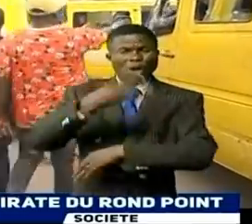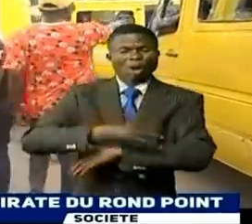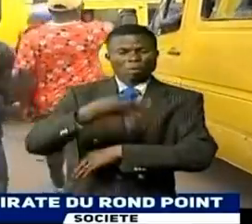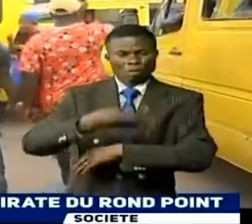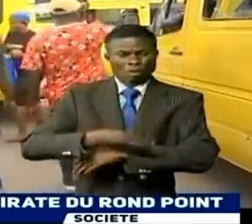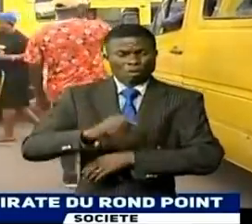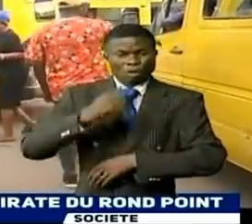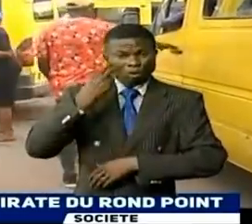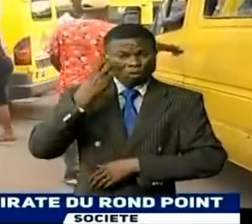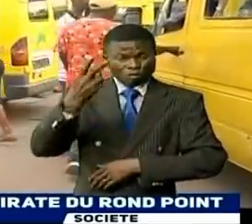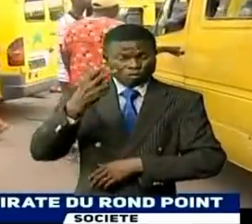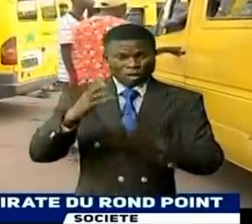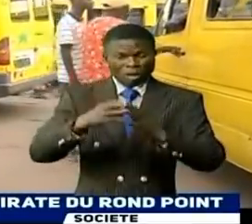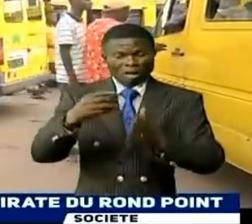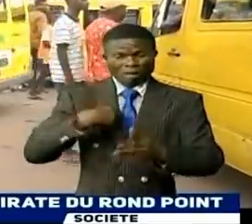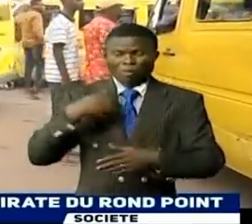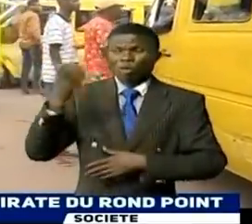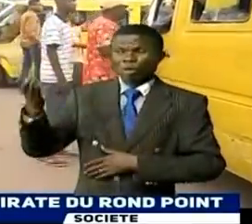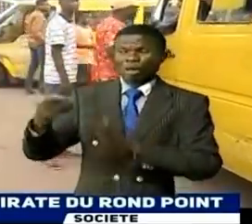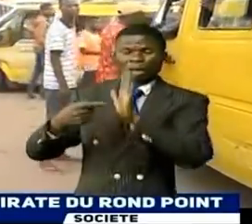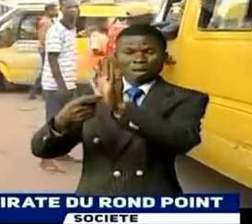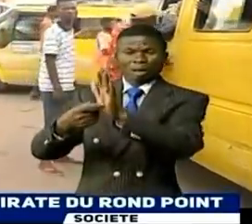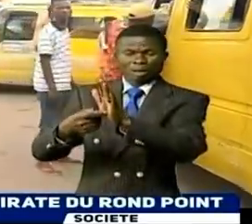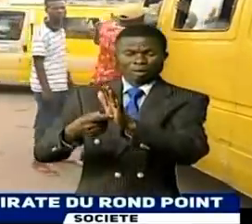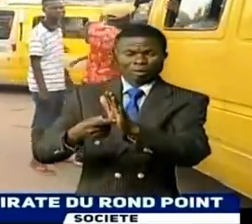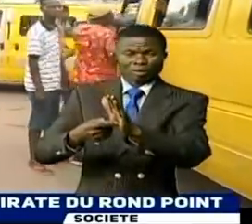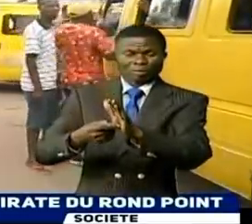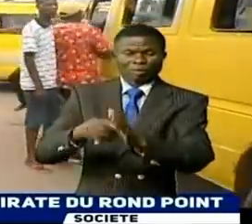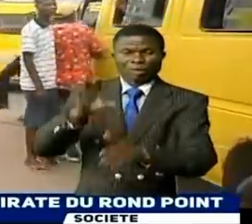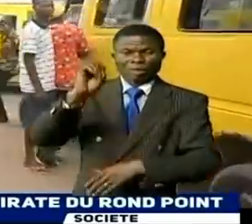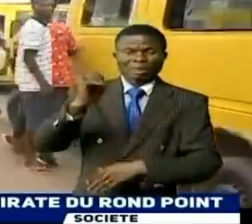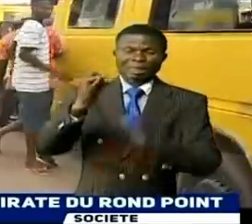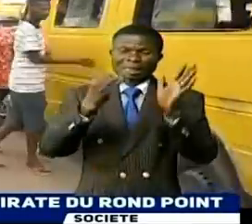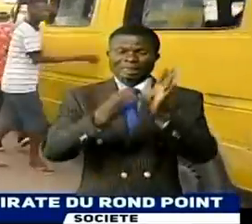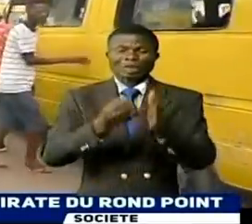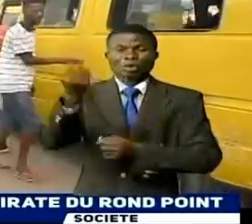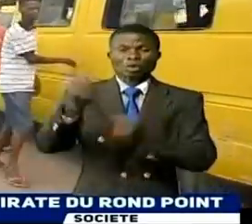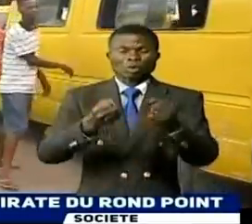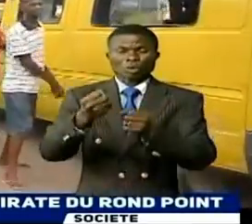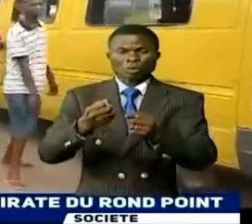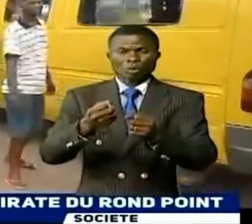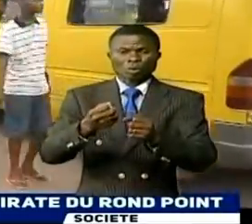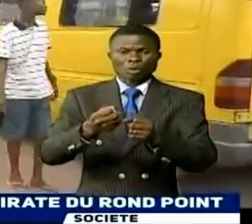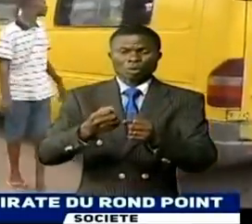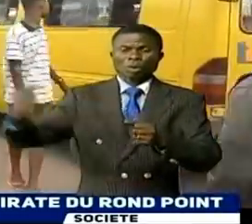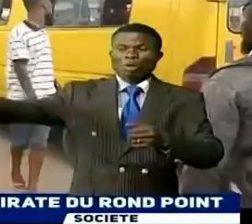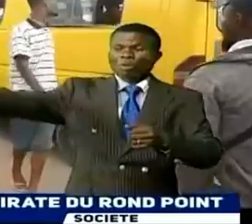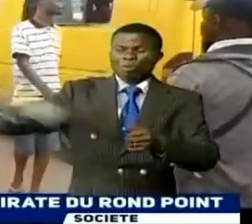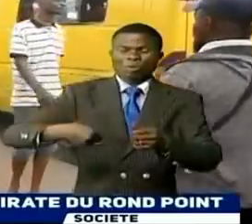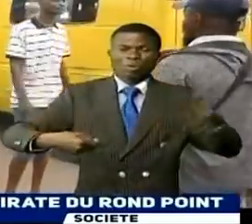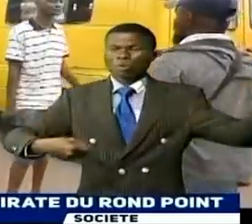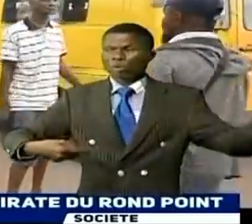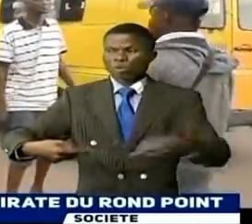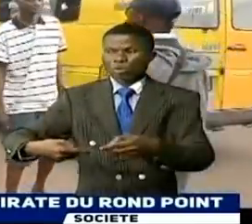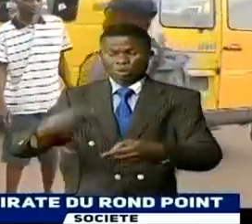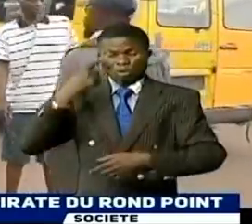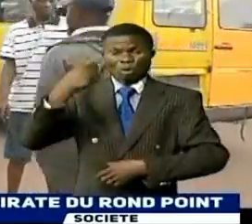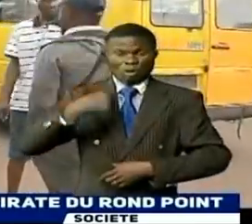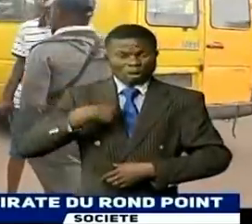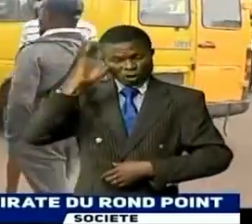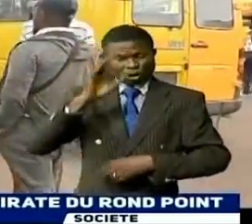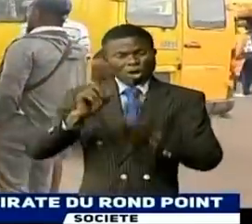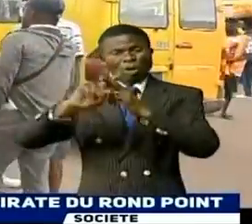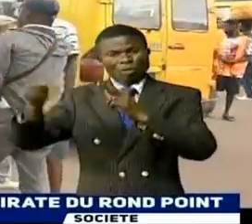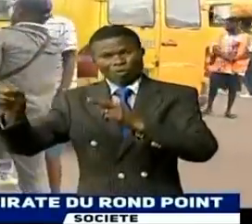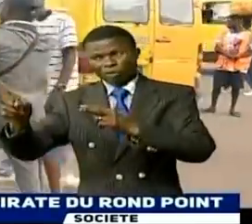avez vu ensemble avec moi de l'autre côté plus de 5 ou 7 véhicules qui roulaient dans le sens contraire. Quand ils ont vu, ils ont cherché à